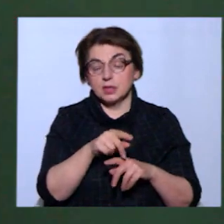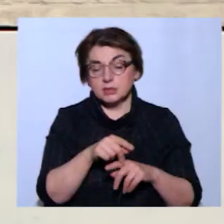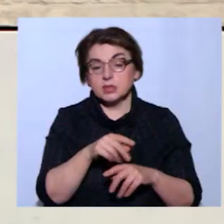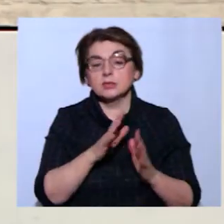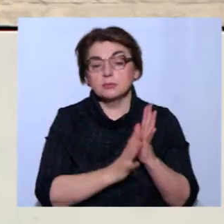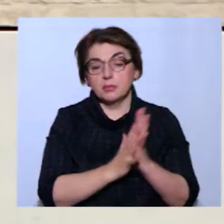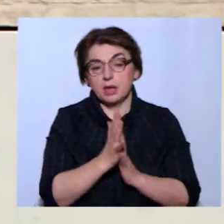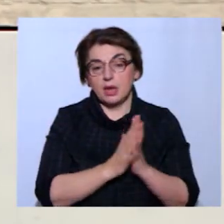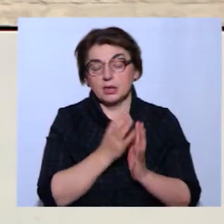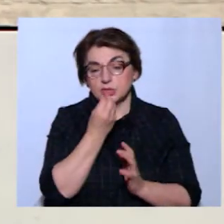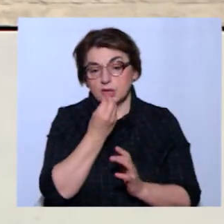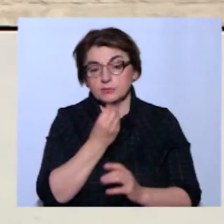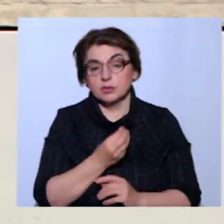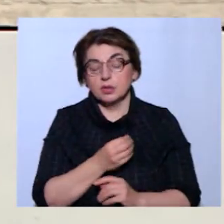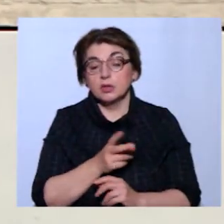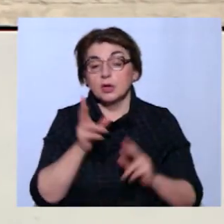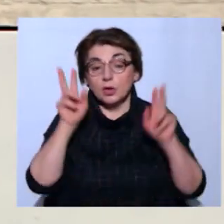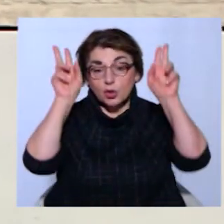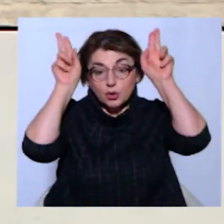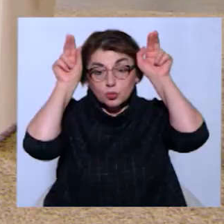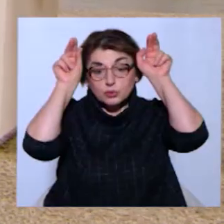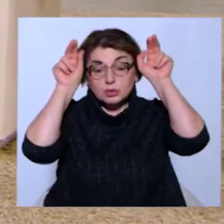არჩვი. შემდეგი კურდღელი.